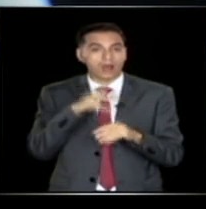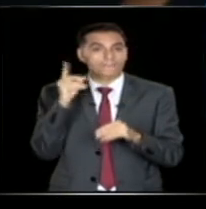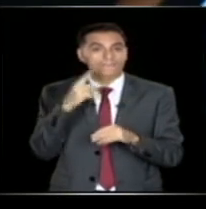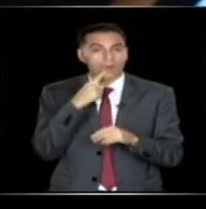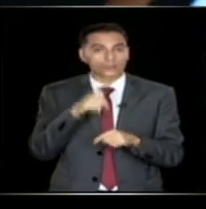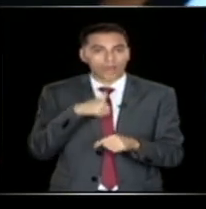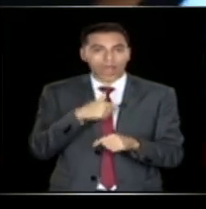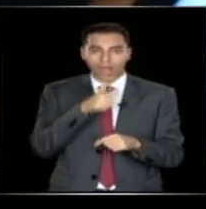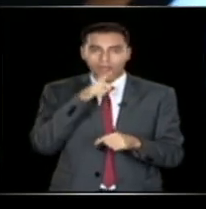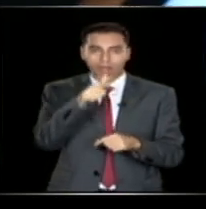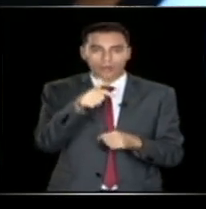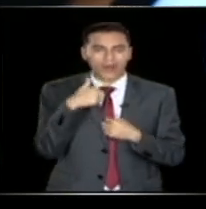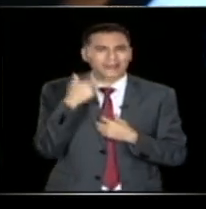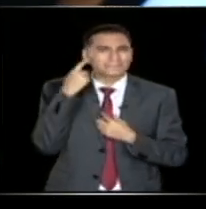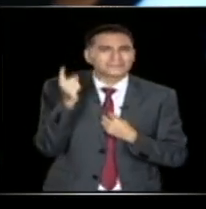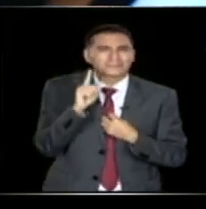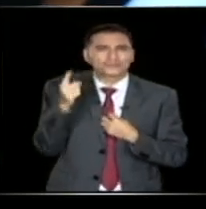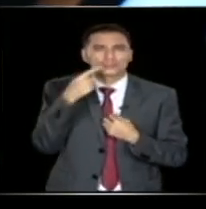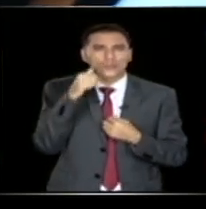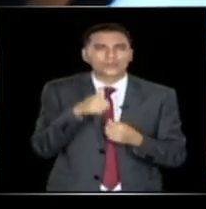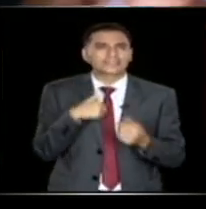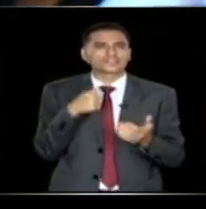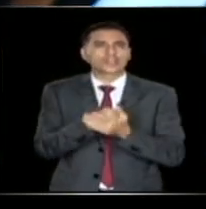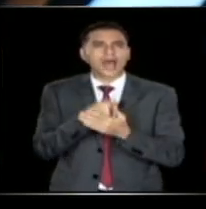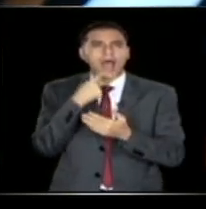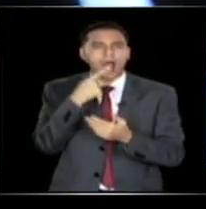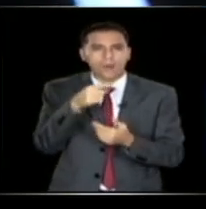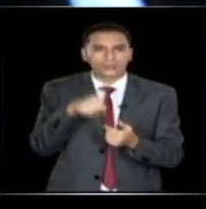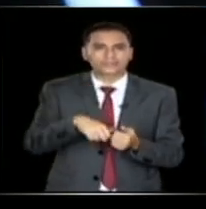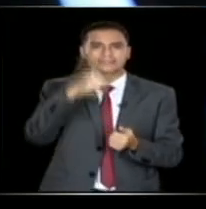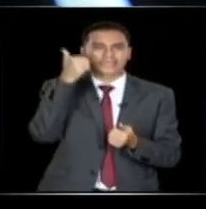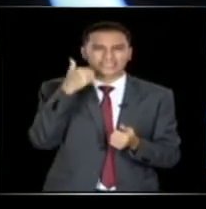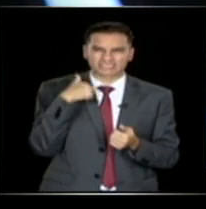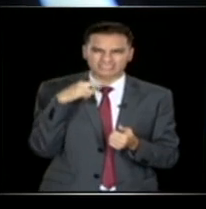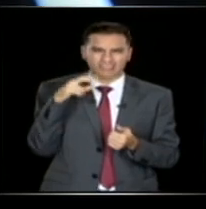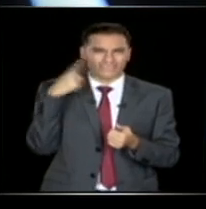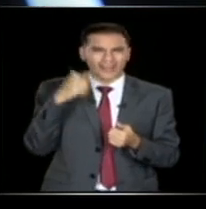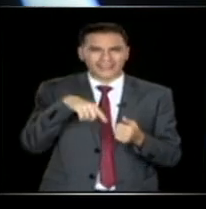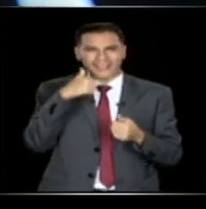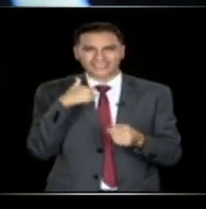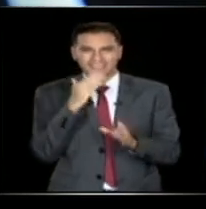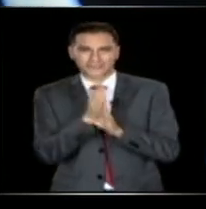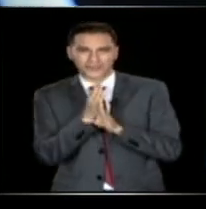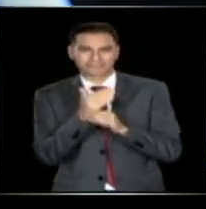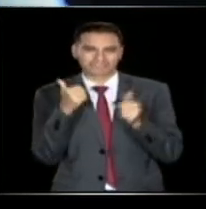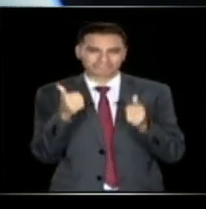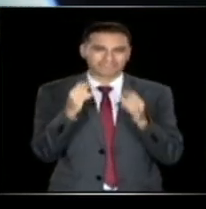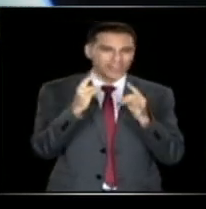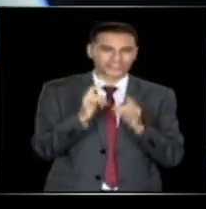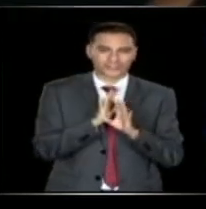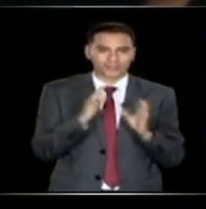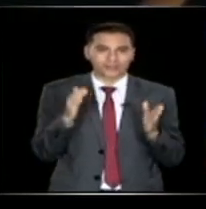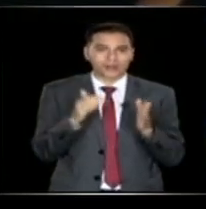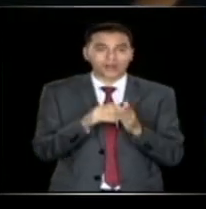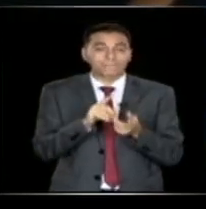النتيجة. انا ما سمعتش هو بيقول لي هقول لك النتيجة، قال لي انت نجحتي. كنت كل ده كنت فاكرة ان هو بيقول لي ان انت بتمثلي